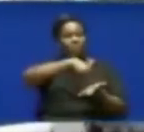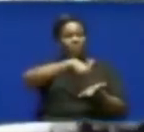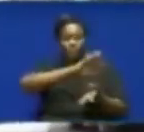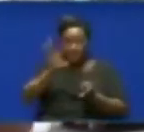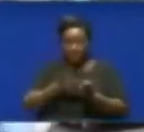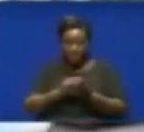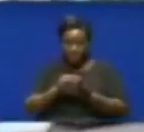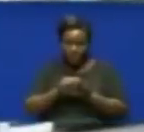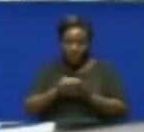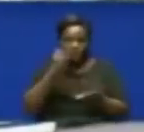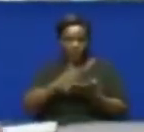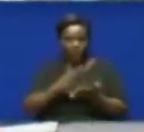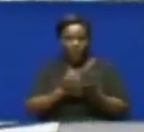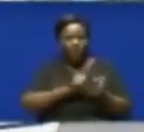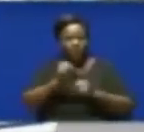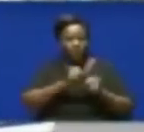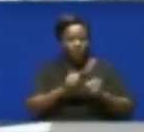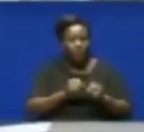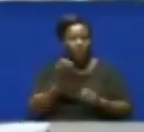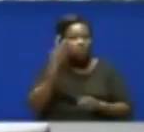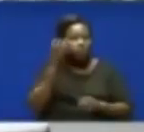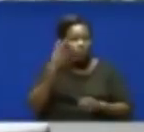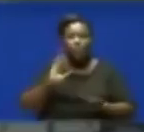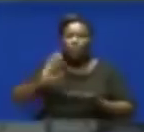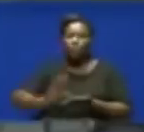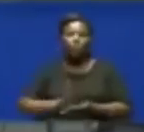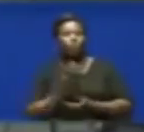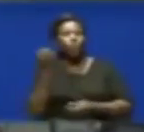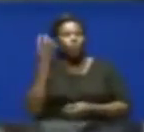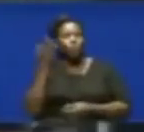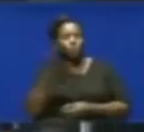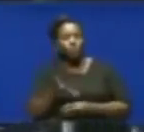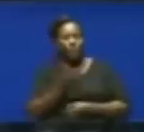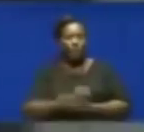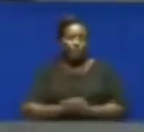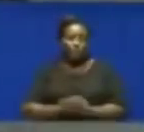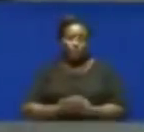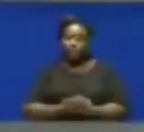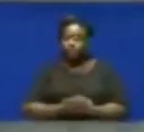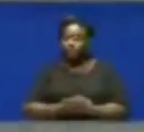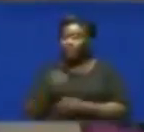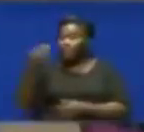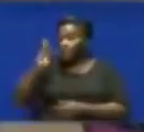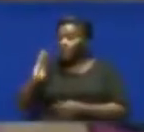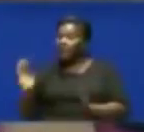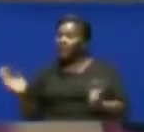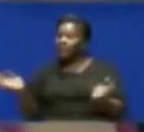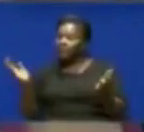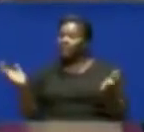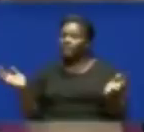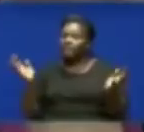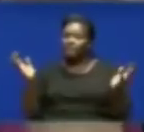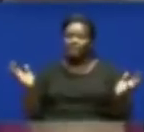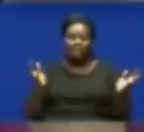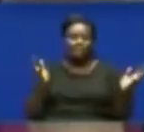ugonjwa huu usiwepo katika nchi hii ya Tanzania. Mtazamaji, serikali inahamasisha, viongozi